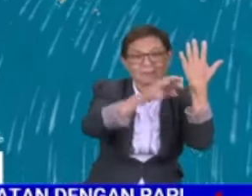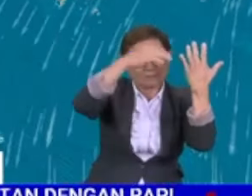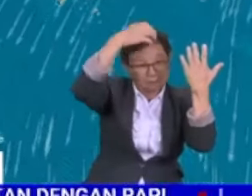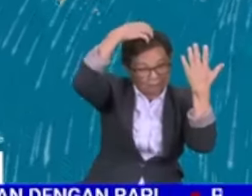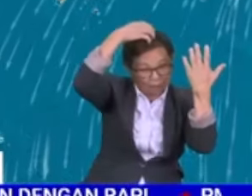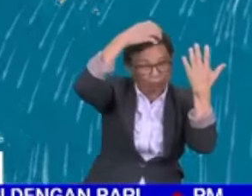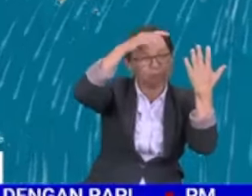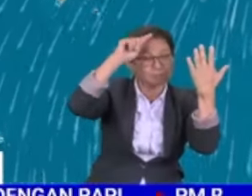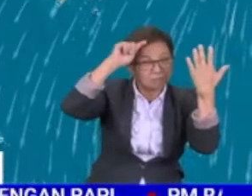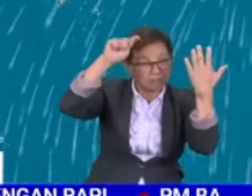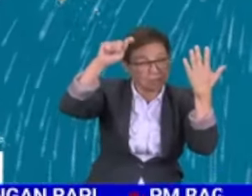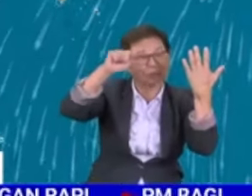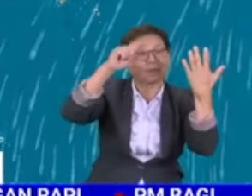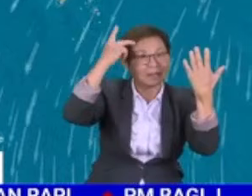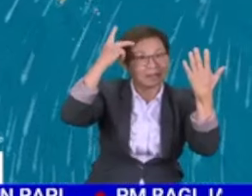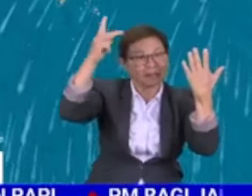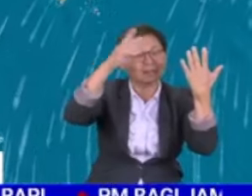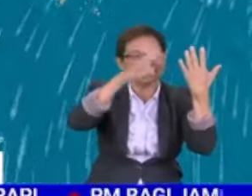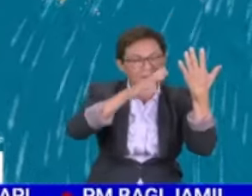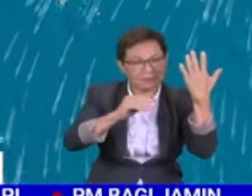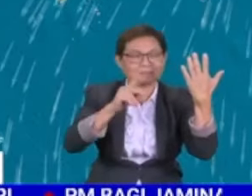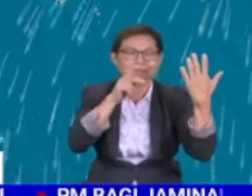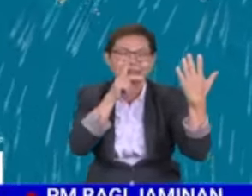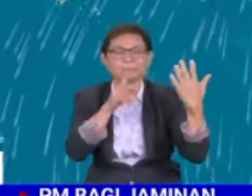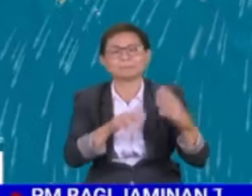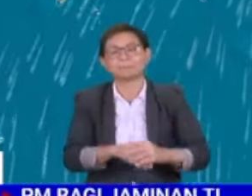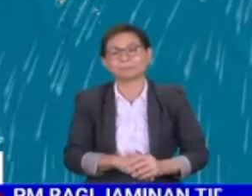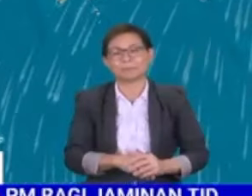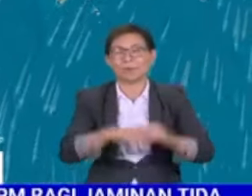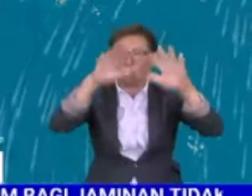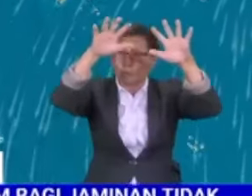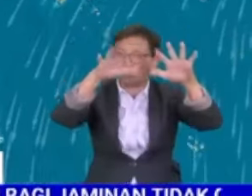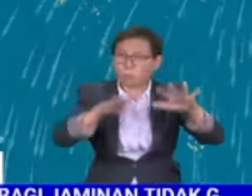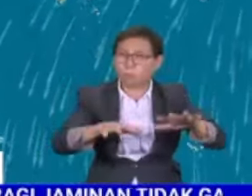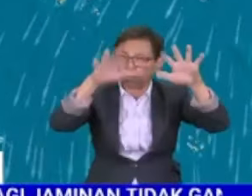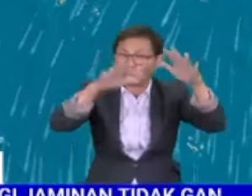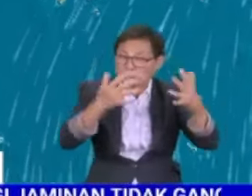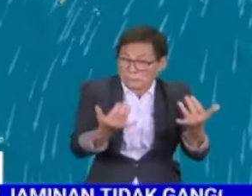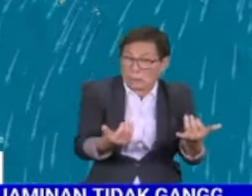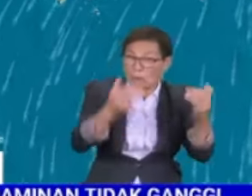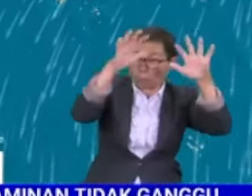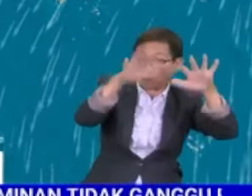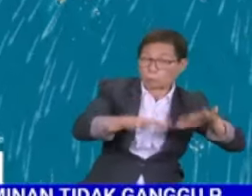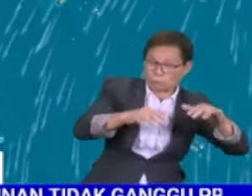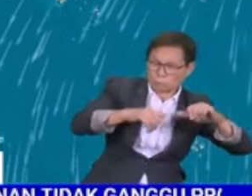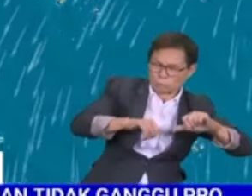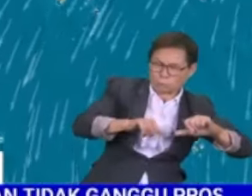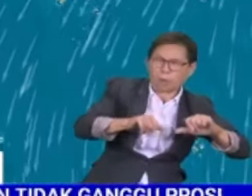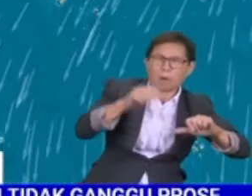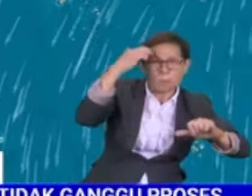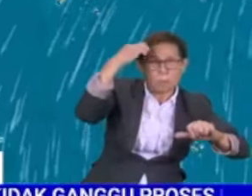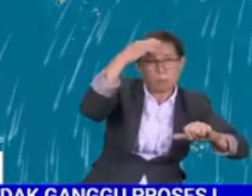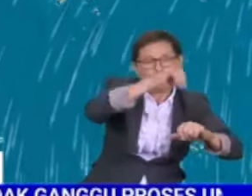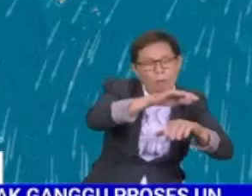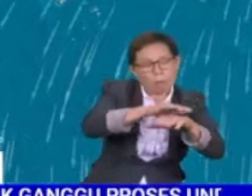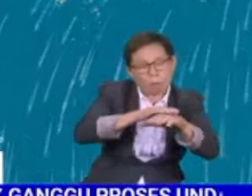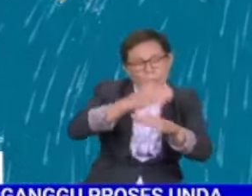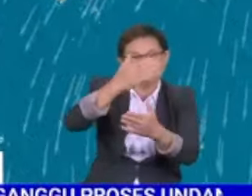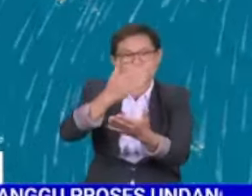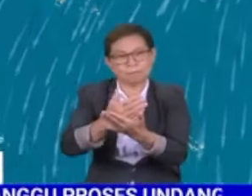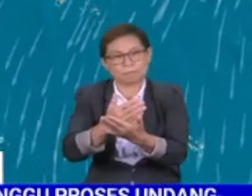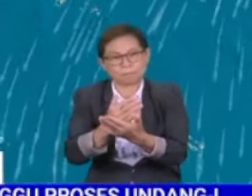Selangor, Terengganu, Kelantan dan juga Kedah. Keadaan hujan yang sedang berlaku ketika ini dijangka akan beransur